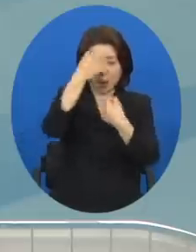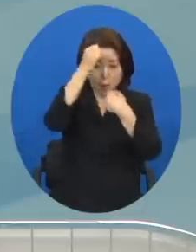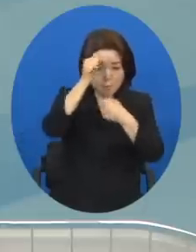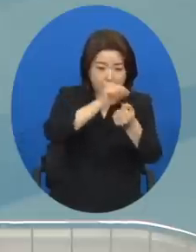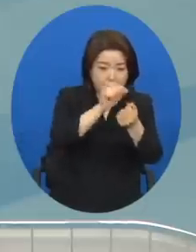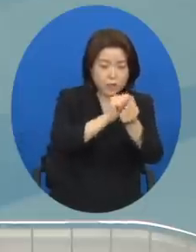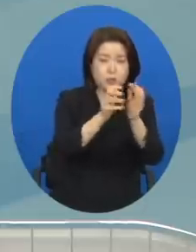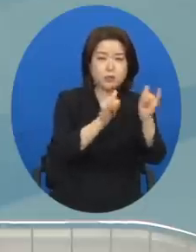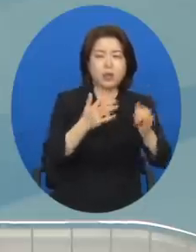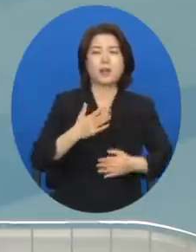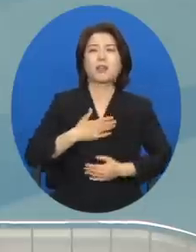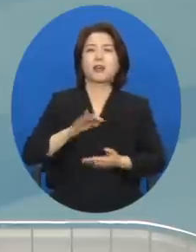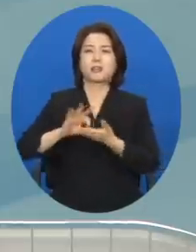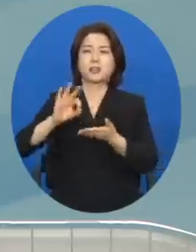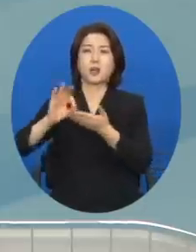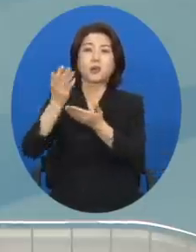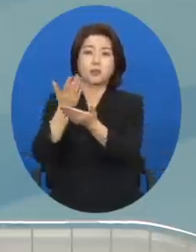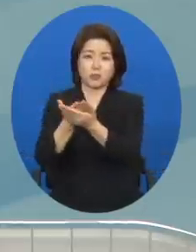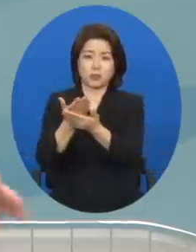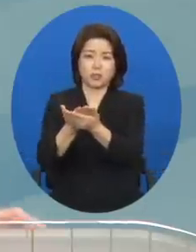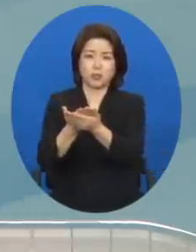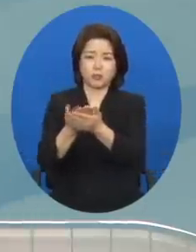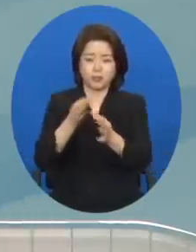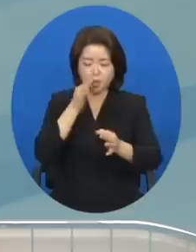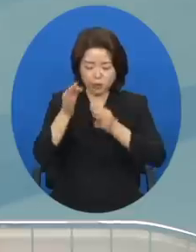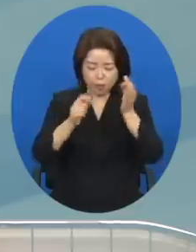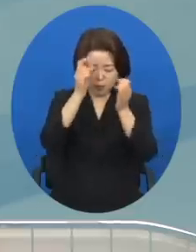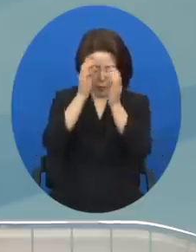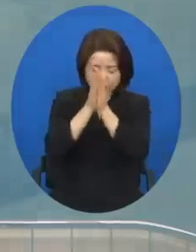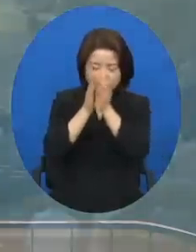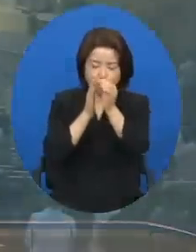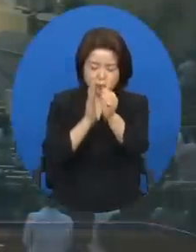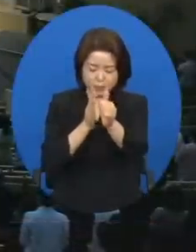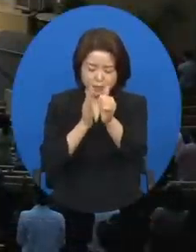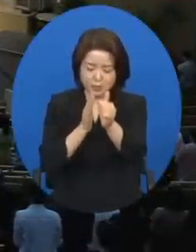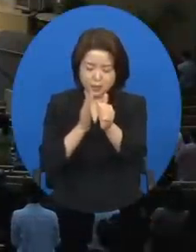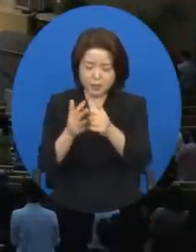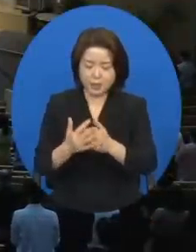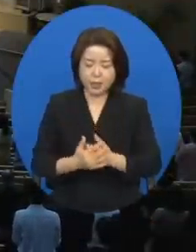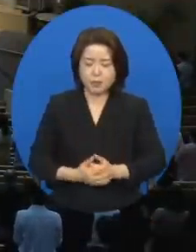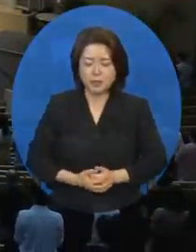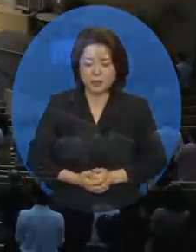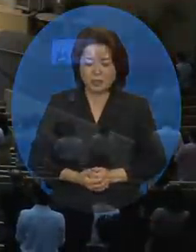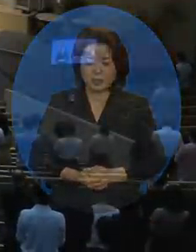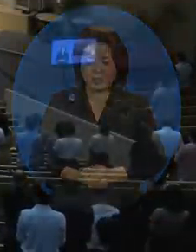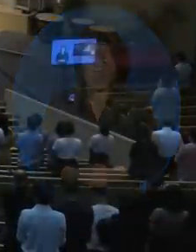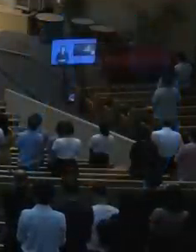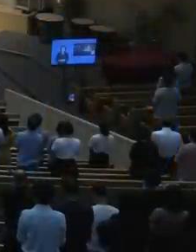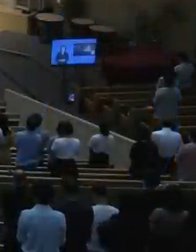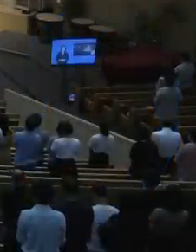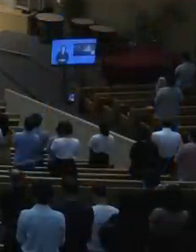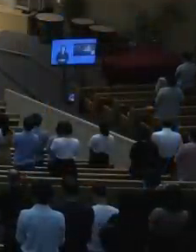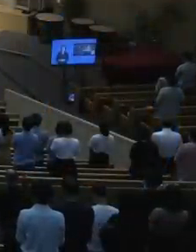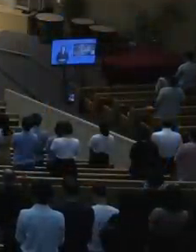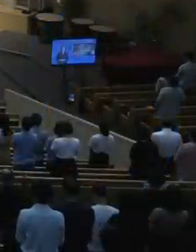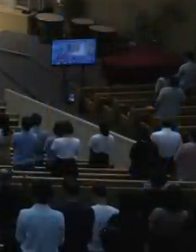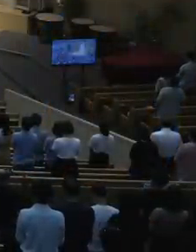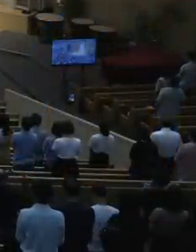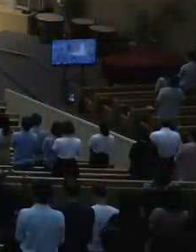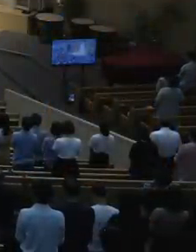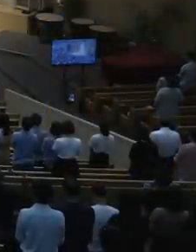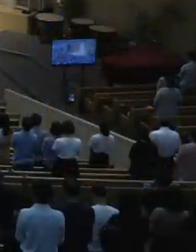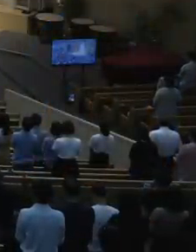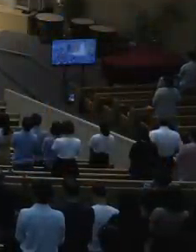자로 저를 사용해 주세요. 통성으로 기도합시다. 은혜와 사랑이 충만하신 아버지 하나님, 놀라웠고 단하니 크신